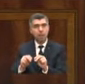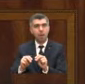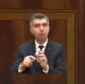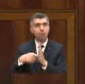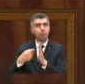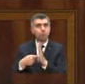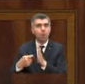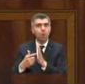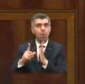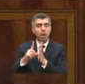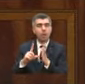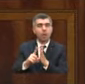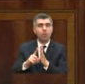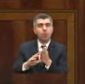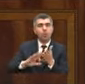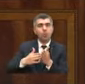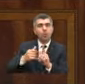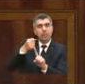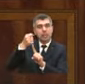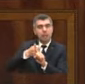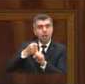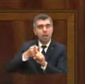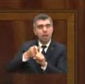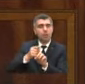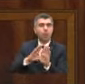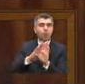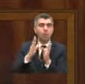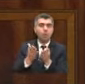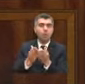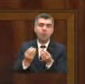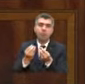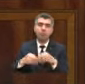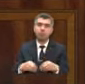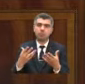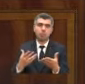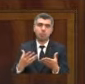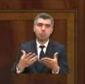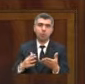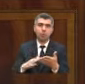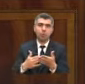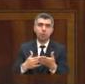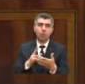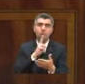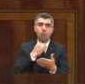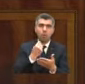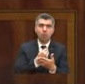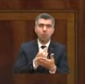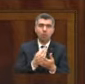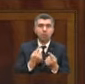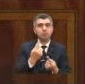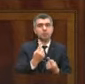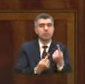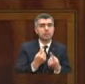المشاريع والمبادرات والإصلاحات التي ضاعت في غياهب التطاحن الحكومي والصراع